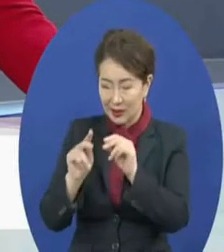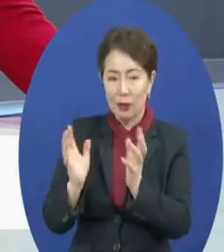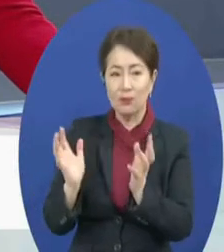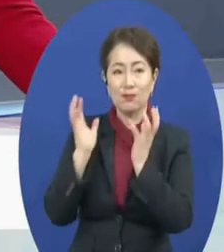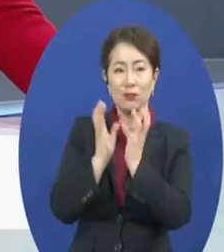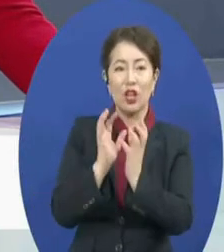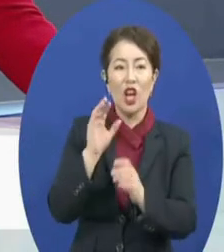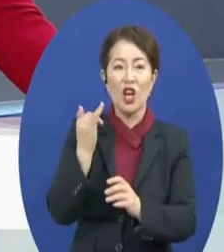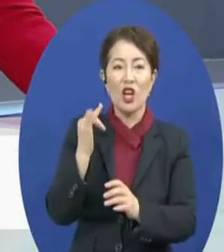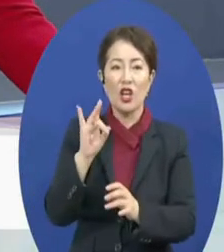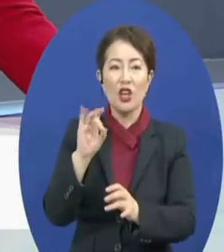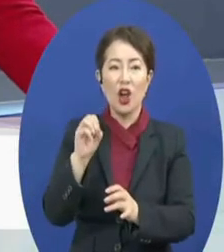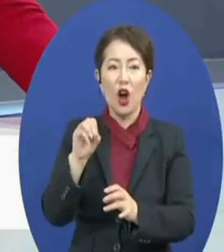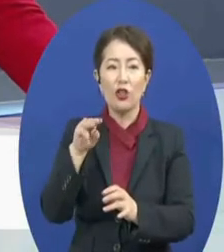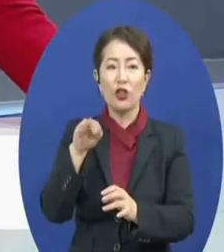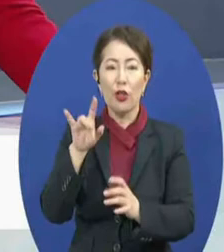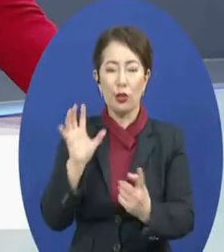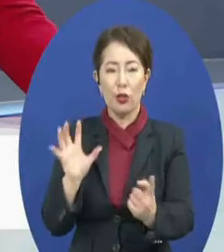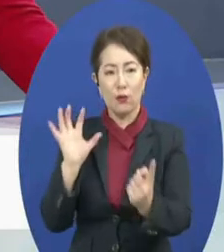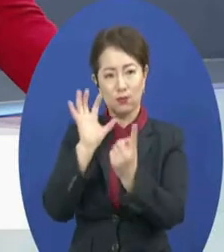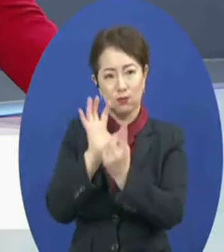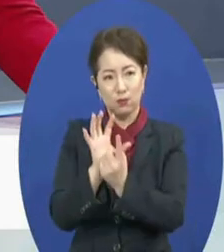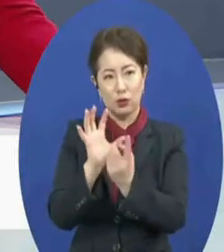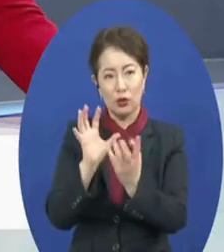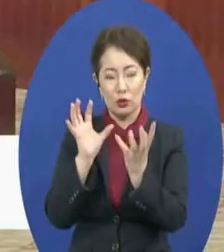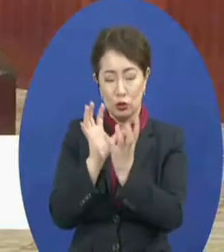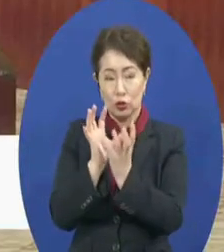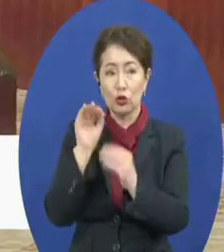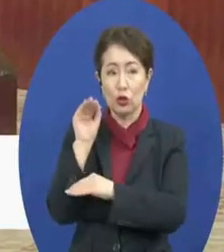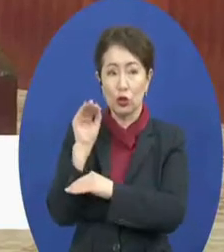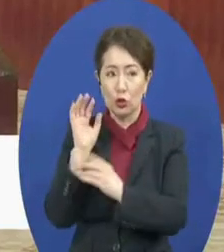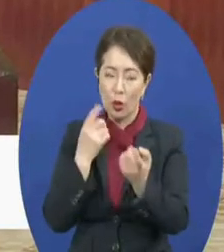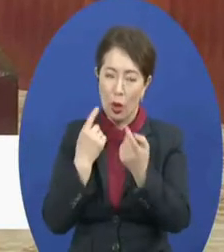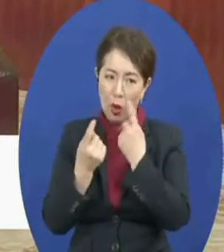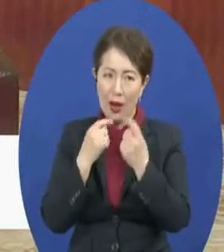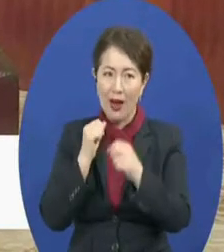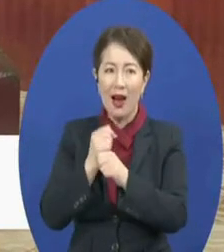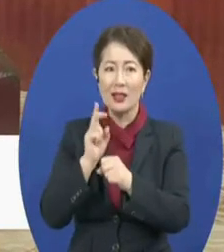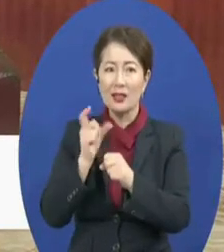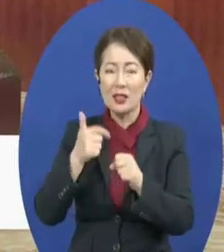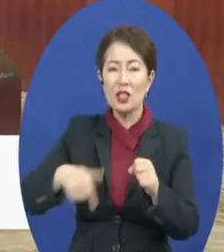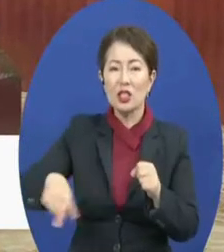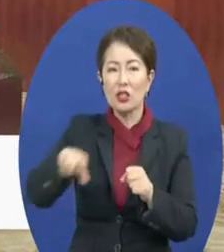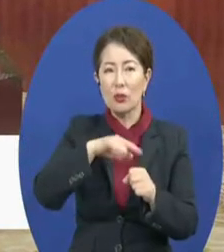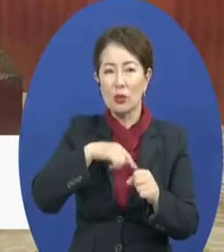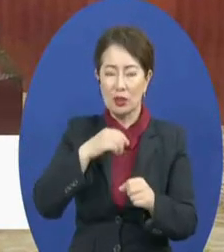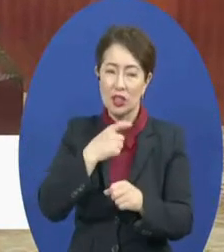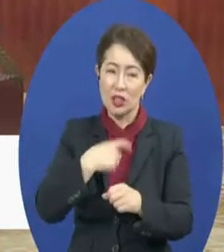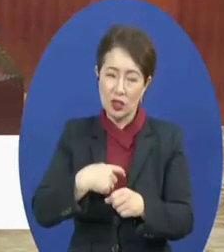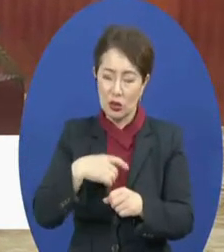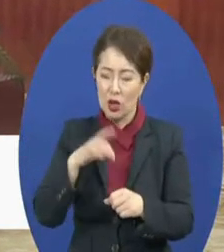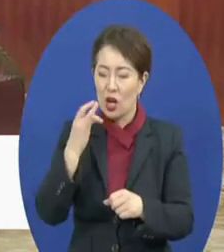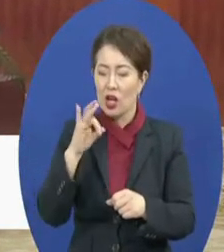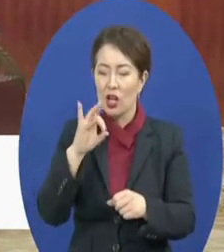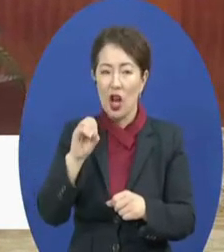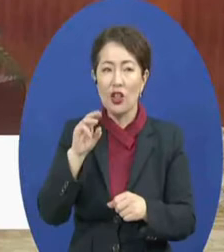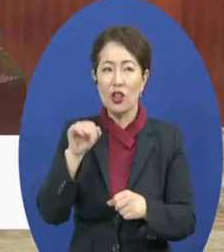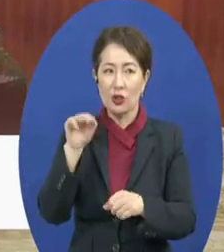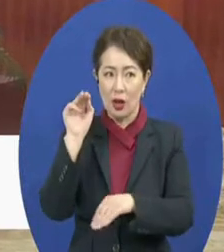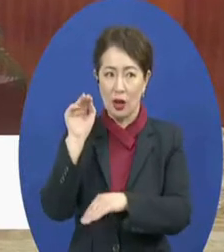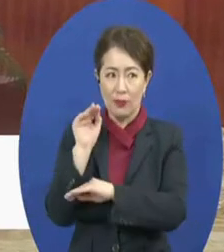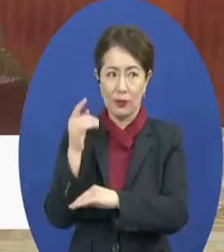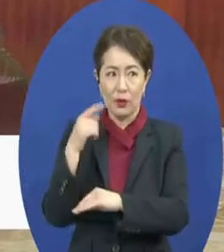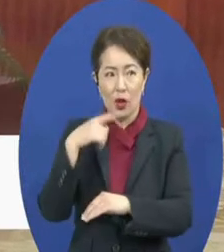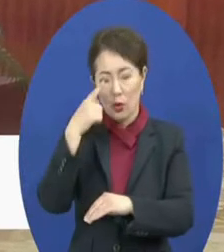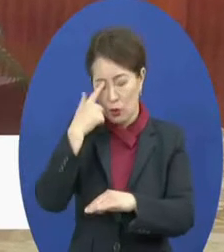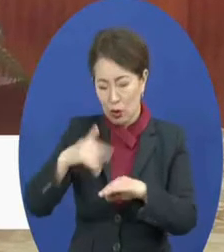төгс төлөөлөгчтэй албан ёсны хилцээгээ эхэллээ. Засгийн газрыг төлөөлж өнөөдрийн хилцээнд ажлын хэсгийн бүрэлдэхүүн багтсан гишүүд Риотын төг компанийг төлөөлж Монгол